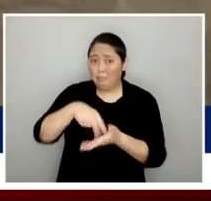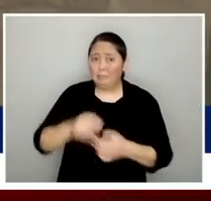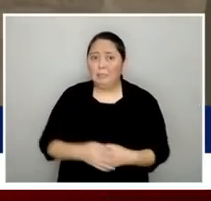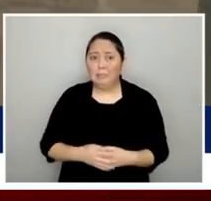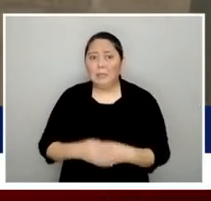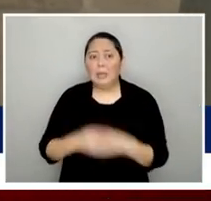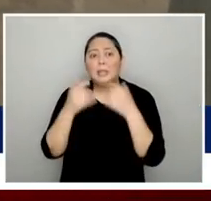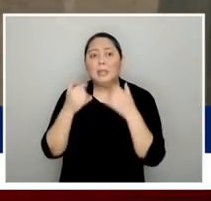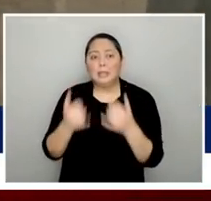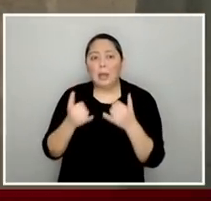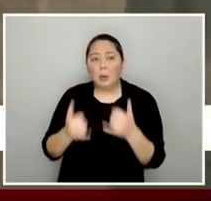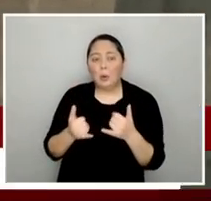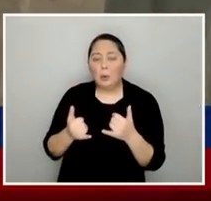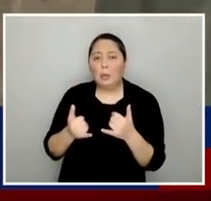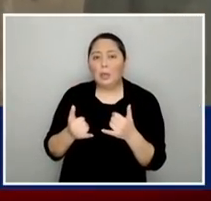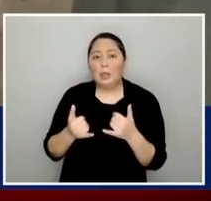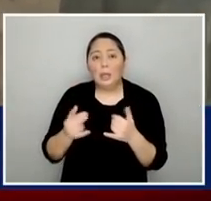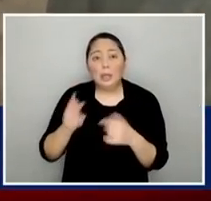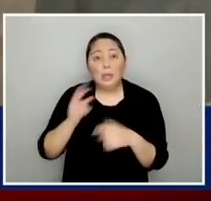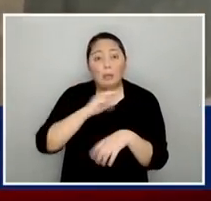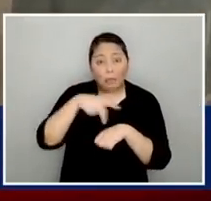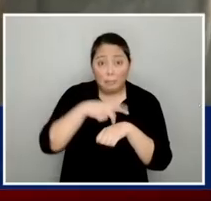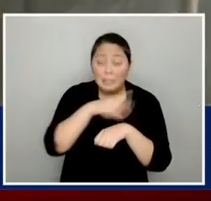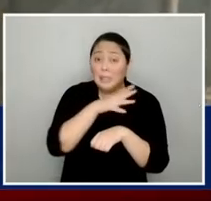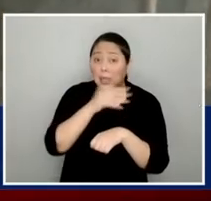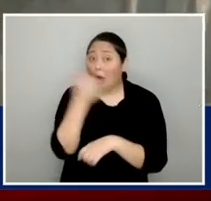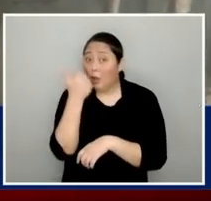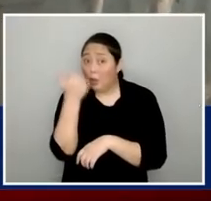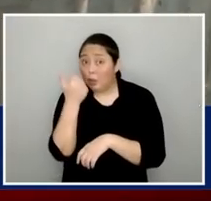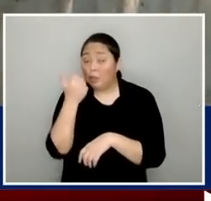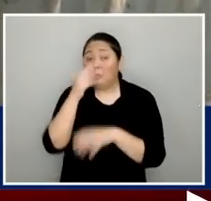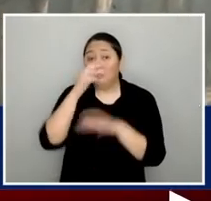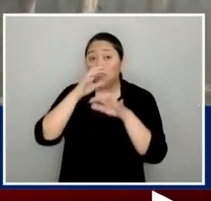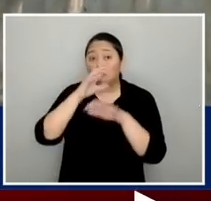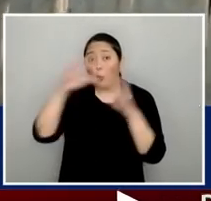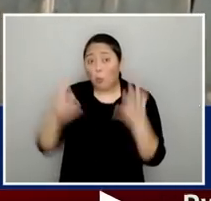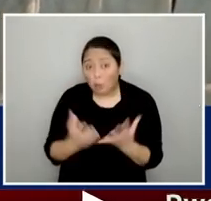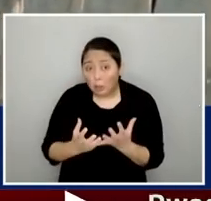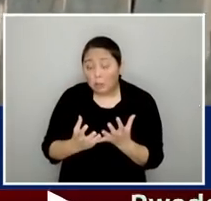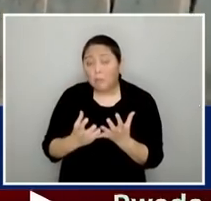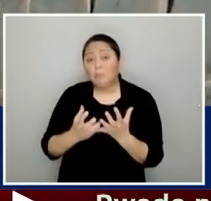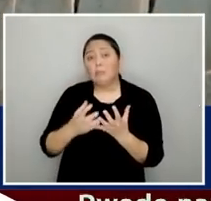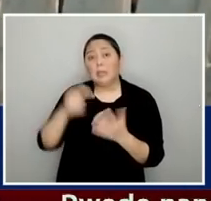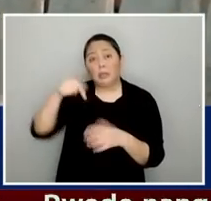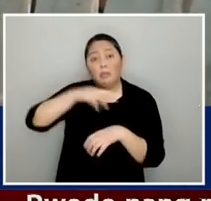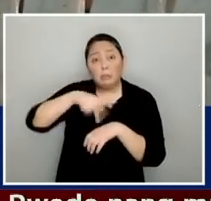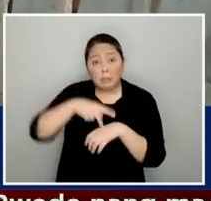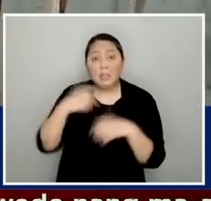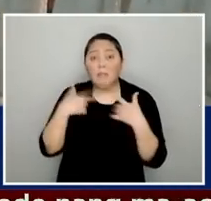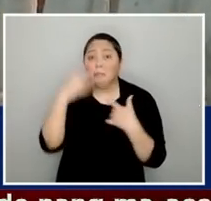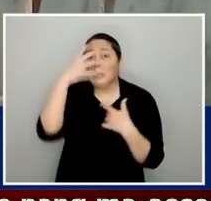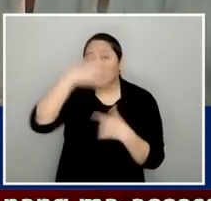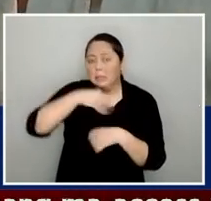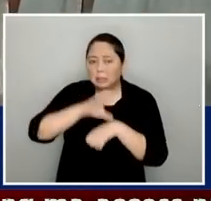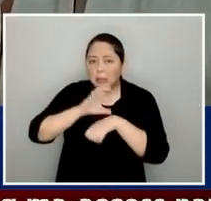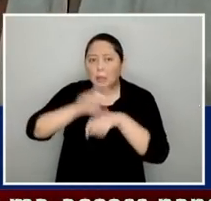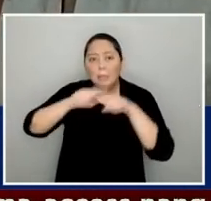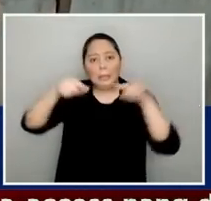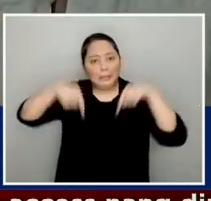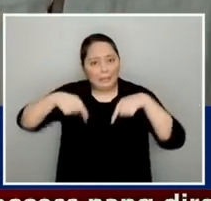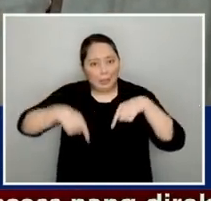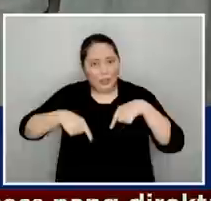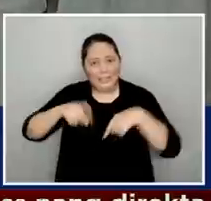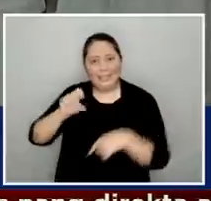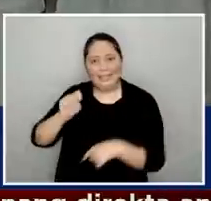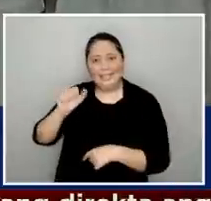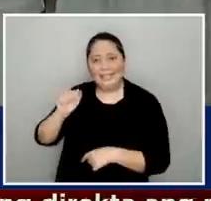may magagandang simbahan. Ngunit dito sa San Agustin Church ay hindi lang magandang simbahan, ngunit